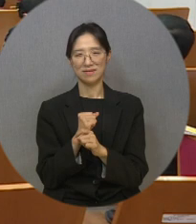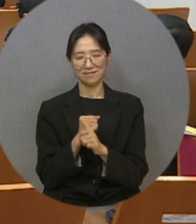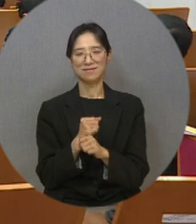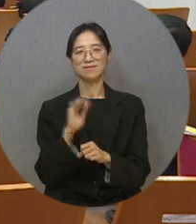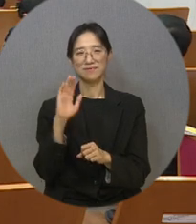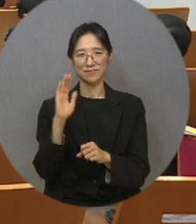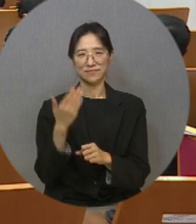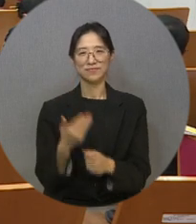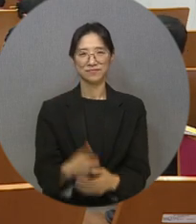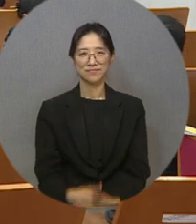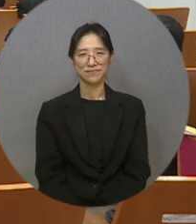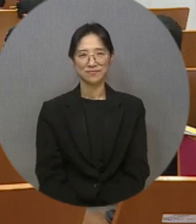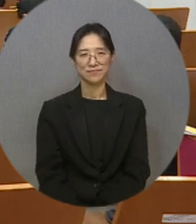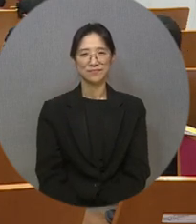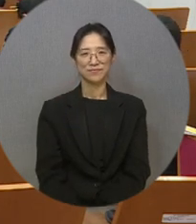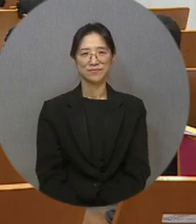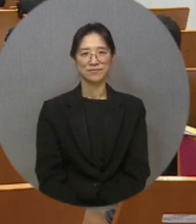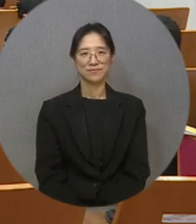겁니다.